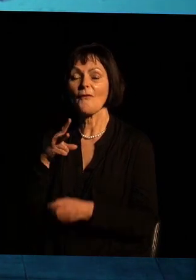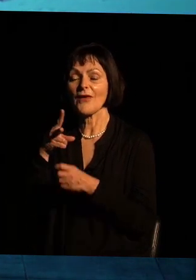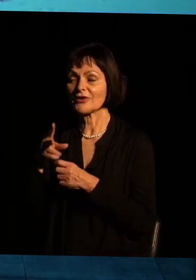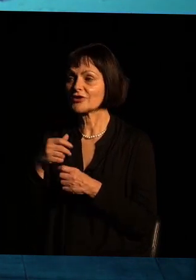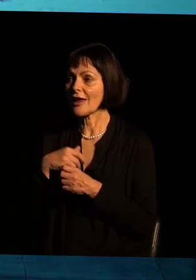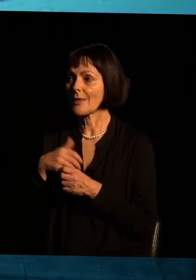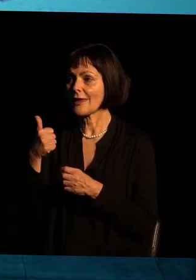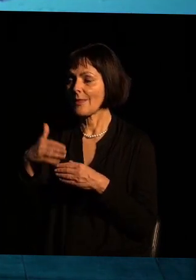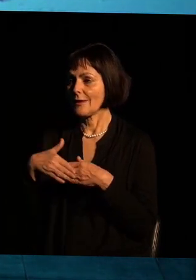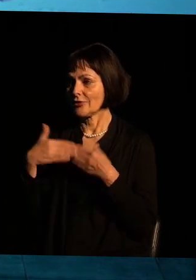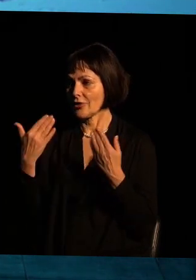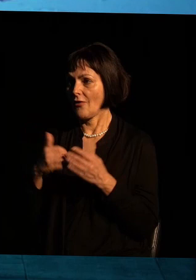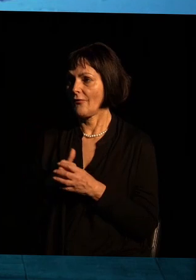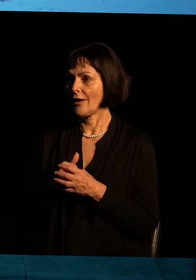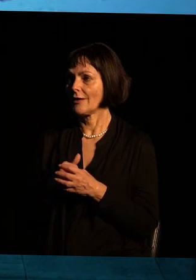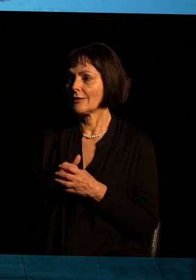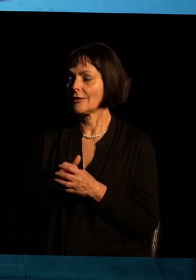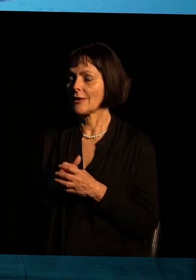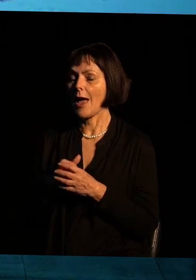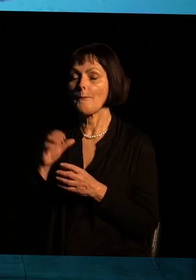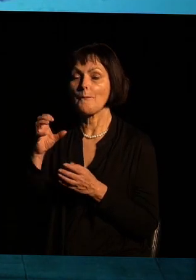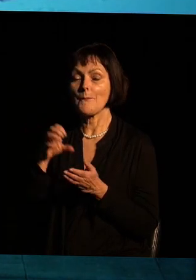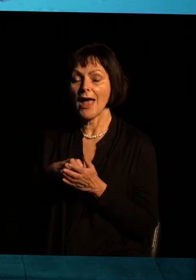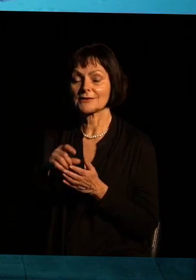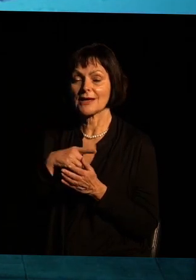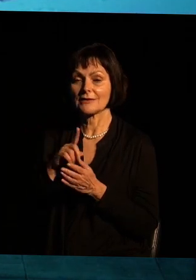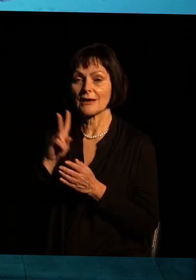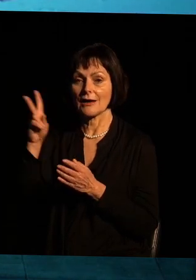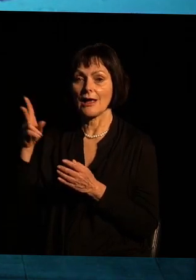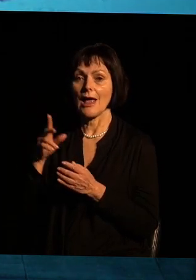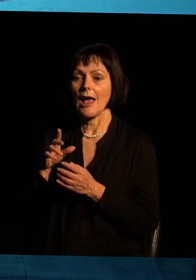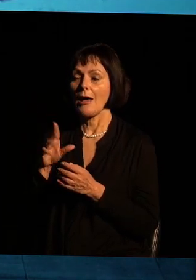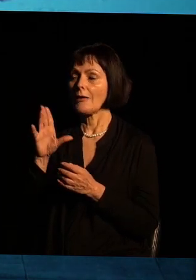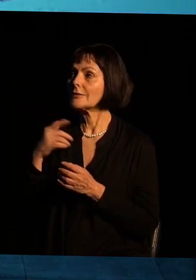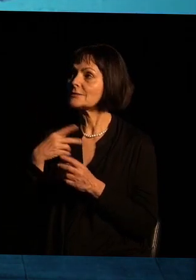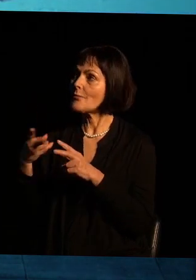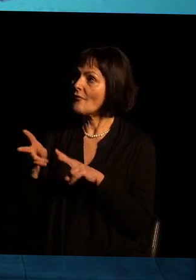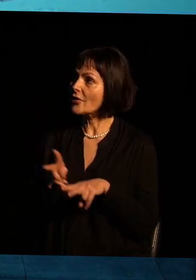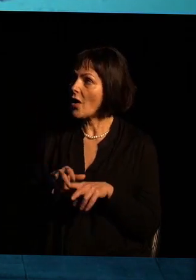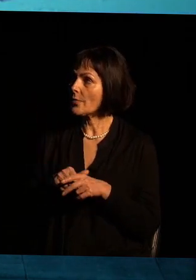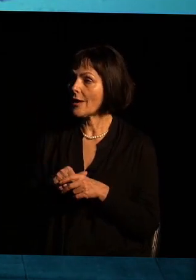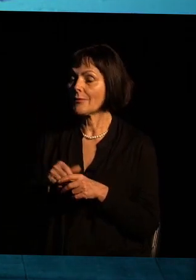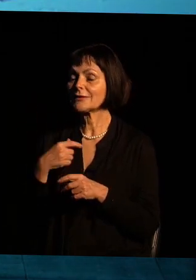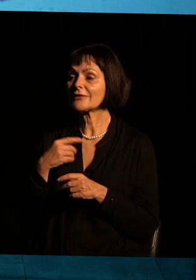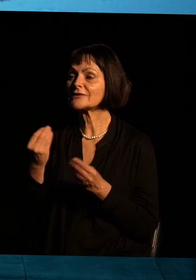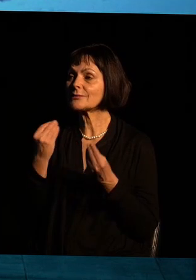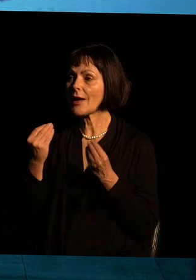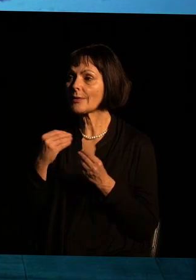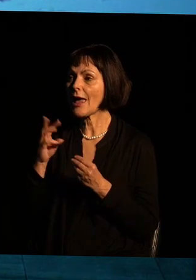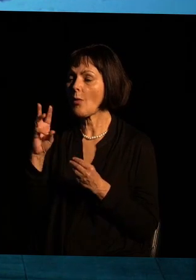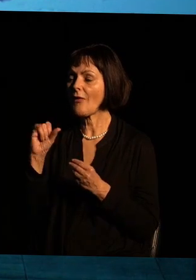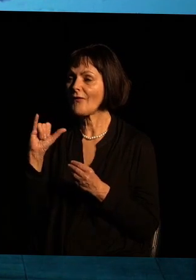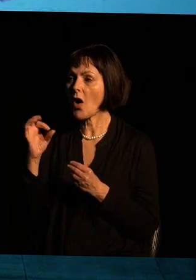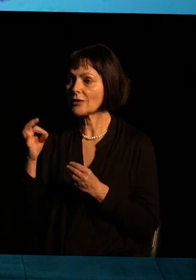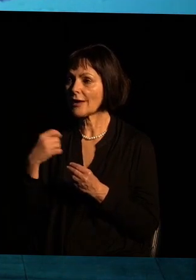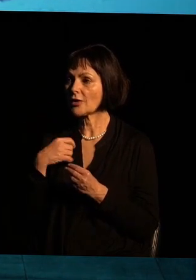na jednodniowe na z bazy na Broad Peak właśnie i z powrotem. No i też znakomite przejście Wojtka, prawda,